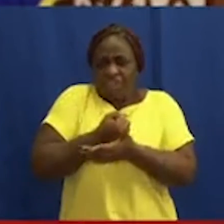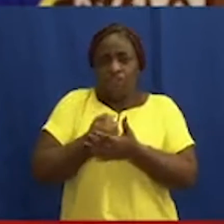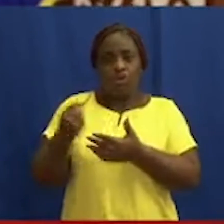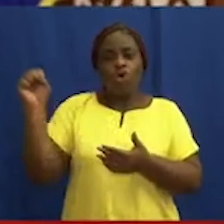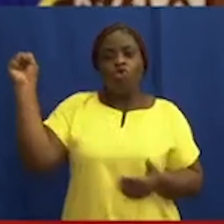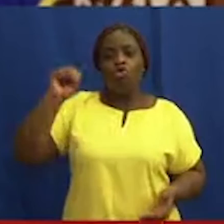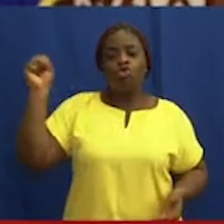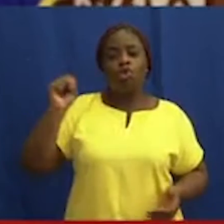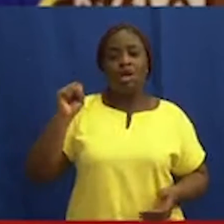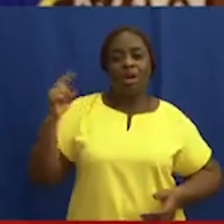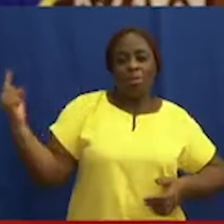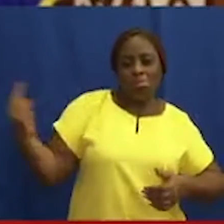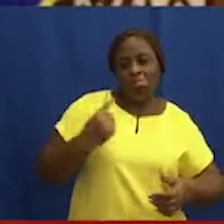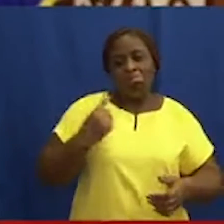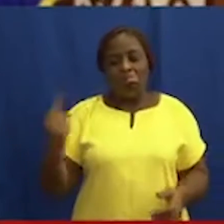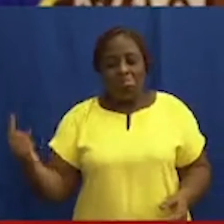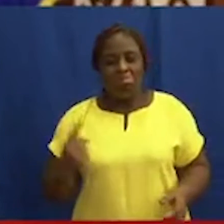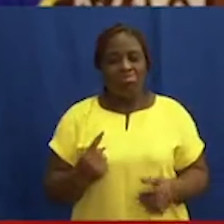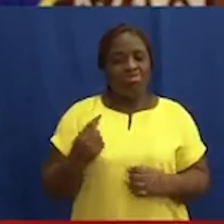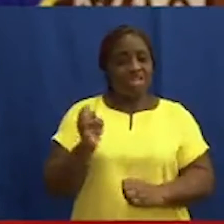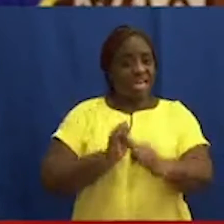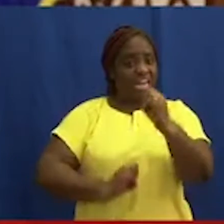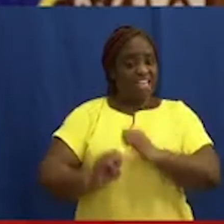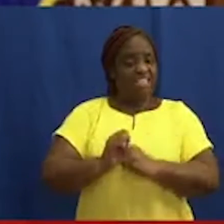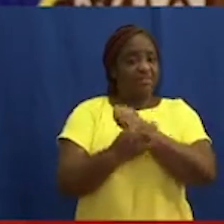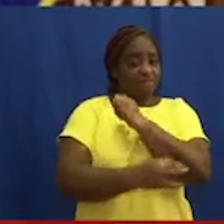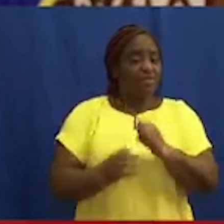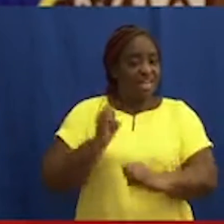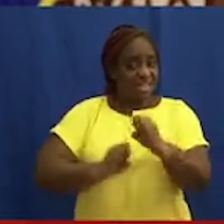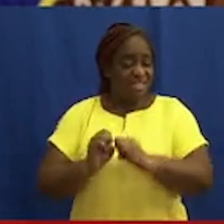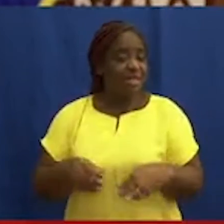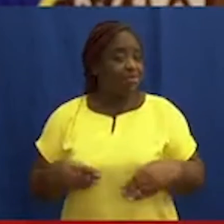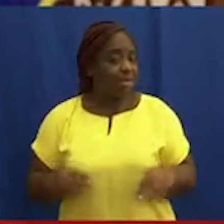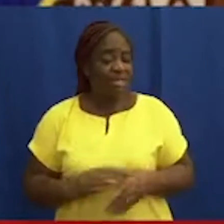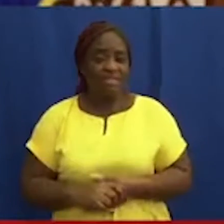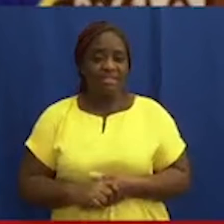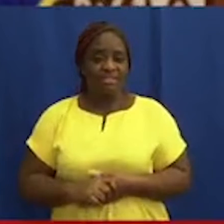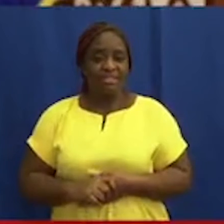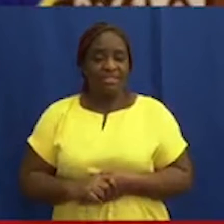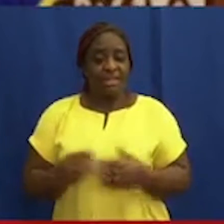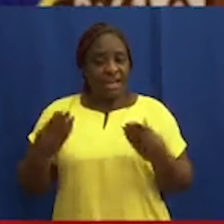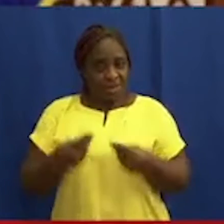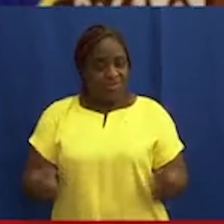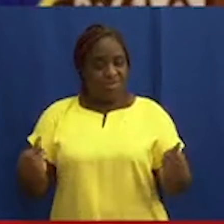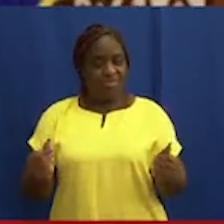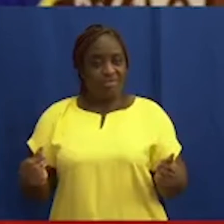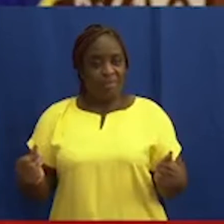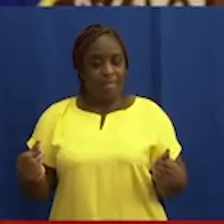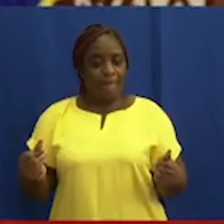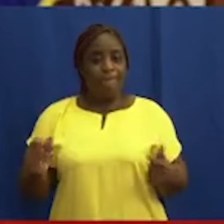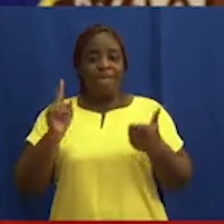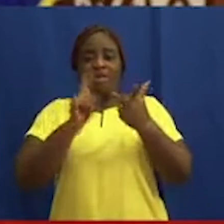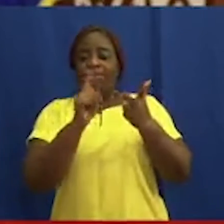kasance kudade ne da za a bar su a nan cikin gida Ghana kuma ana amfani da su, wanda hakan shine matsalan da da